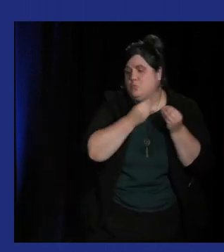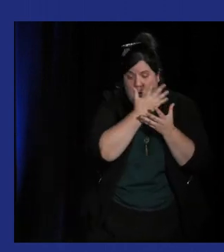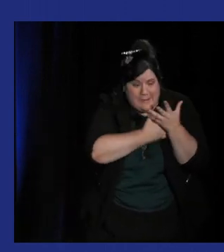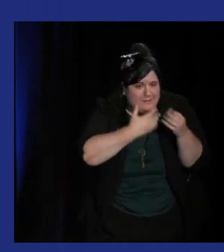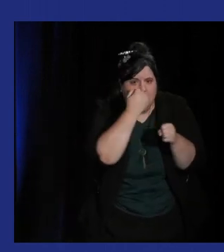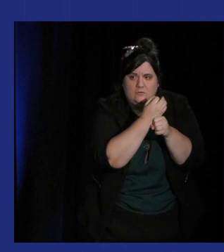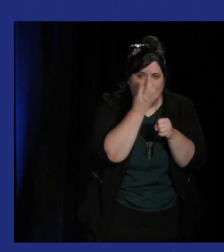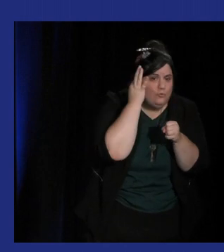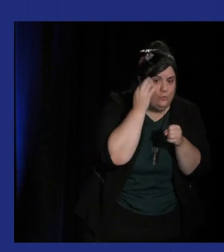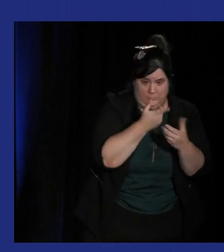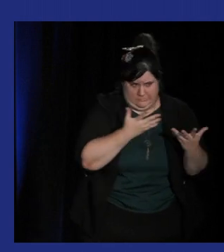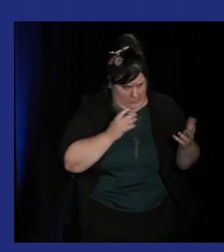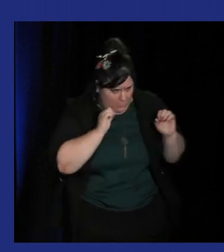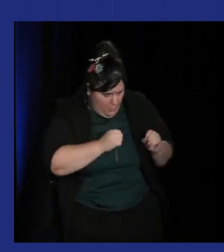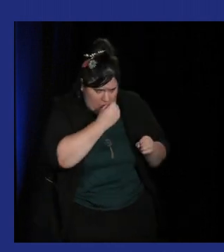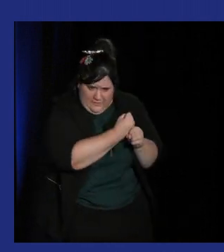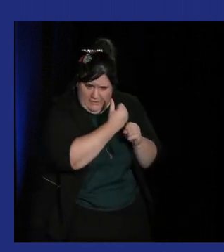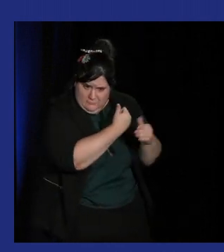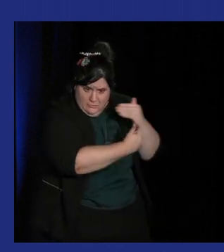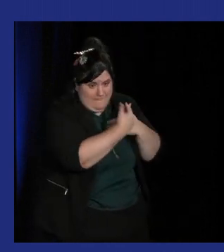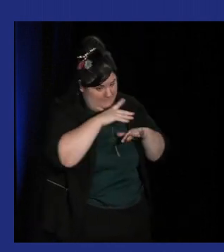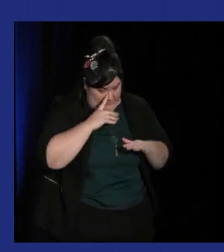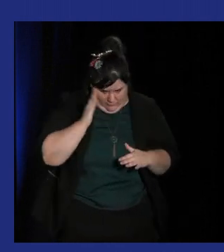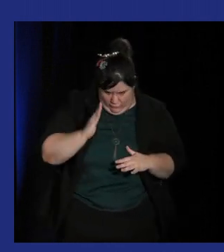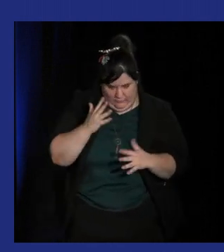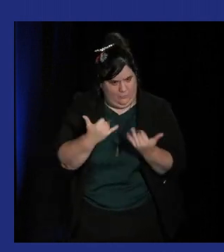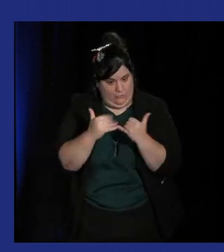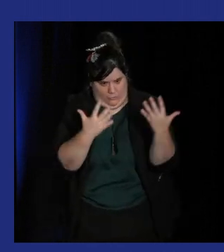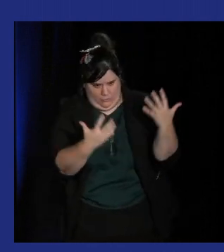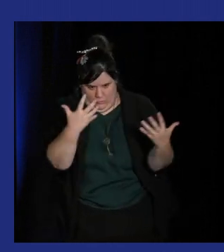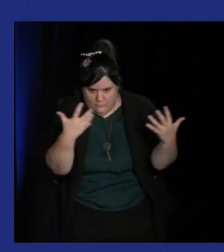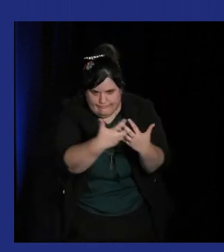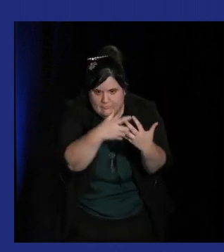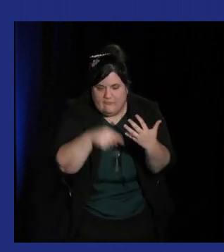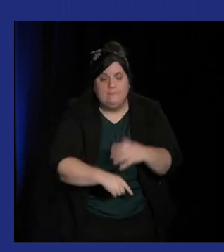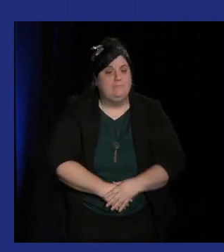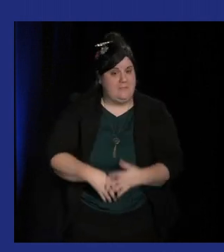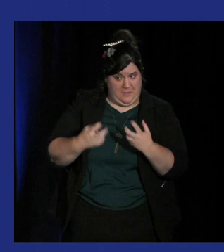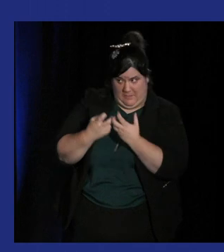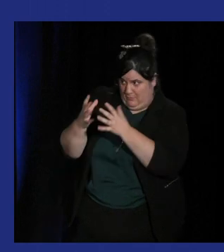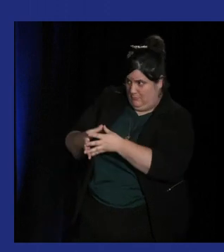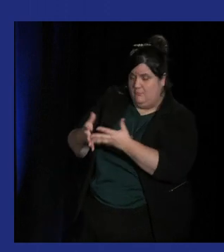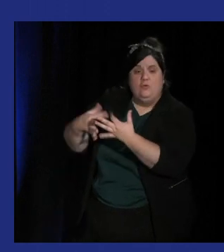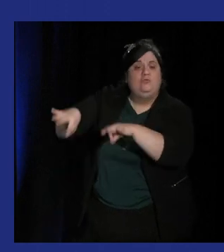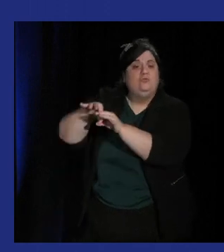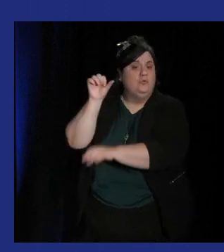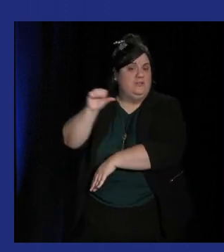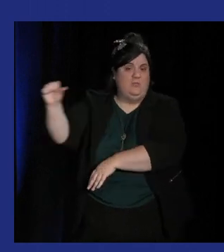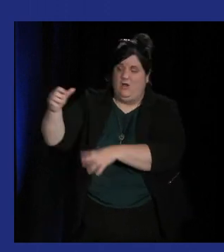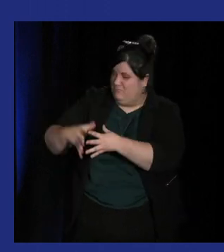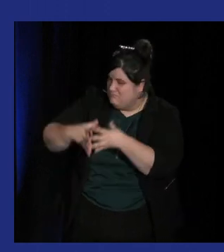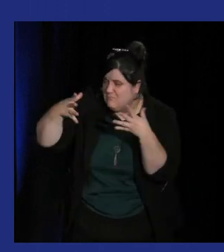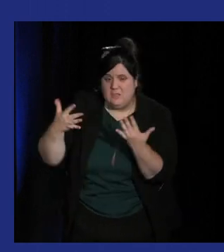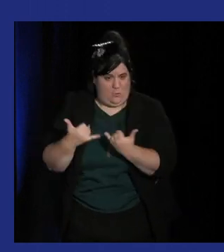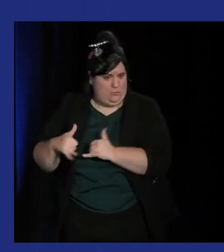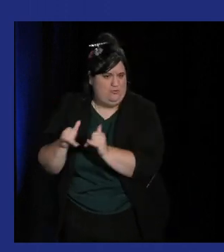assez tôt plus on avance dans une production une grosse production triple A certains chantiers vont